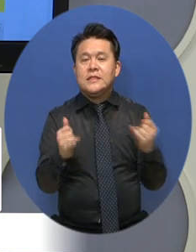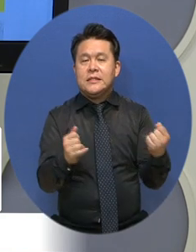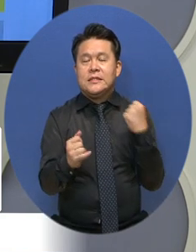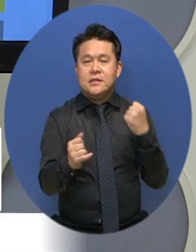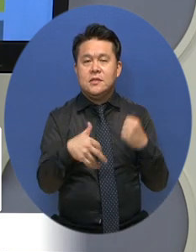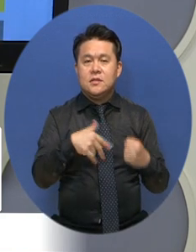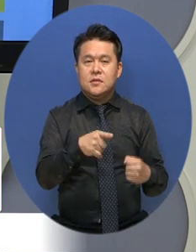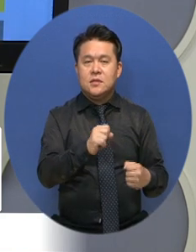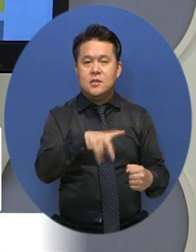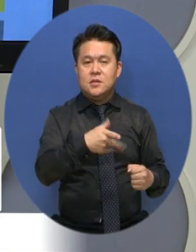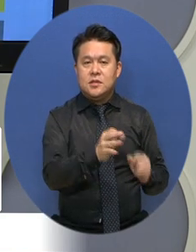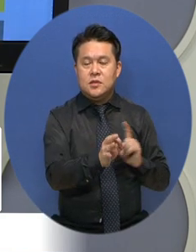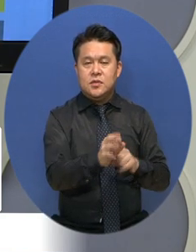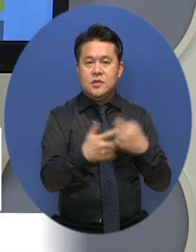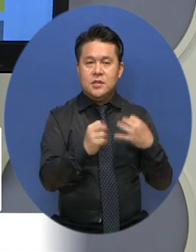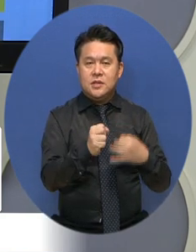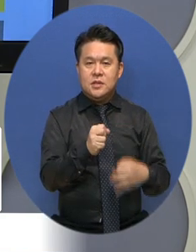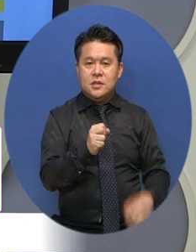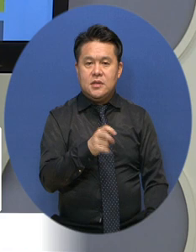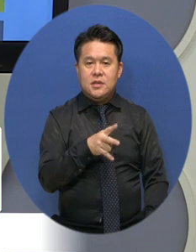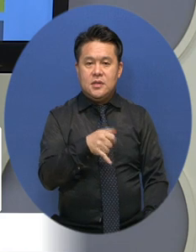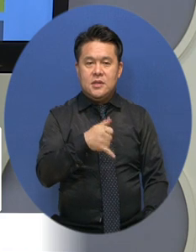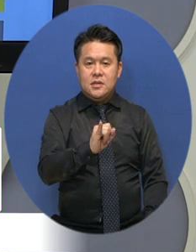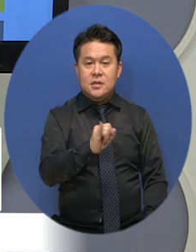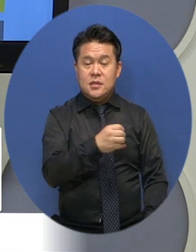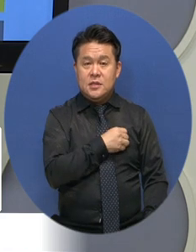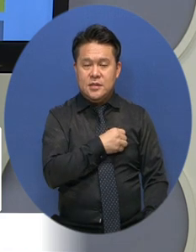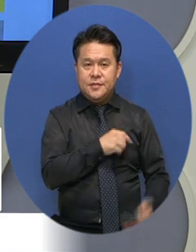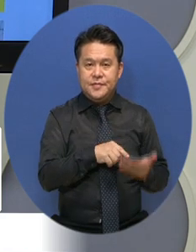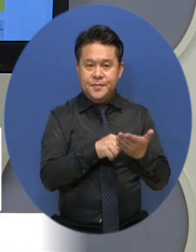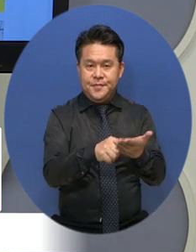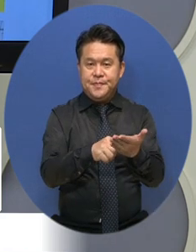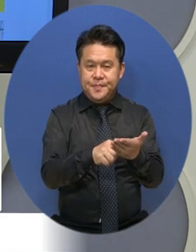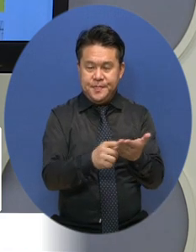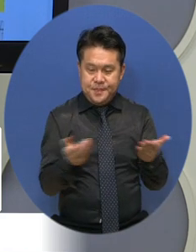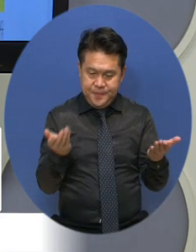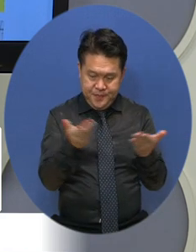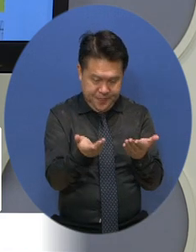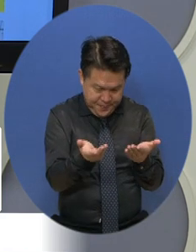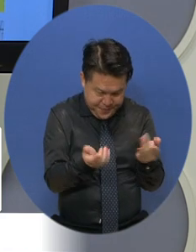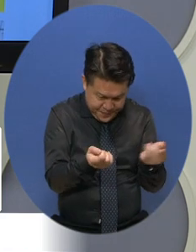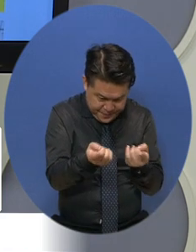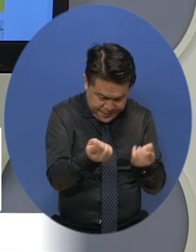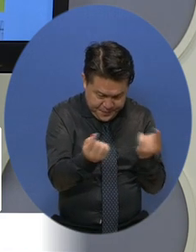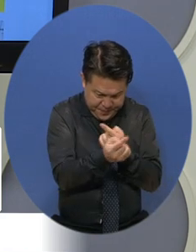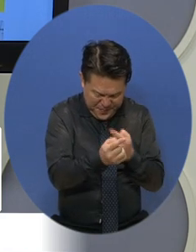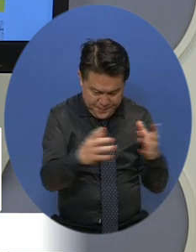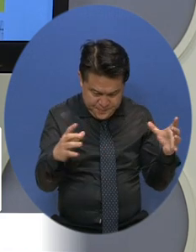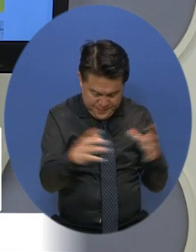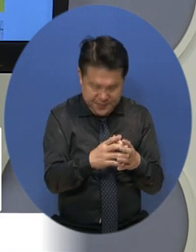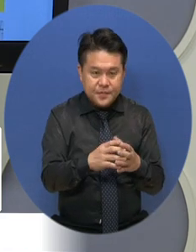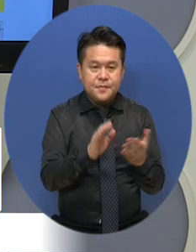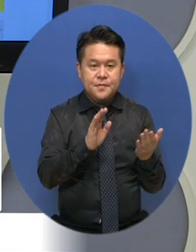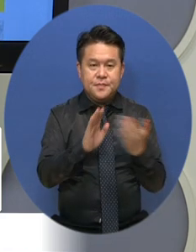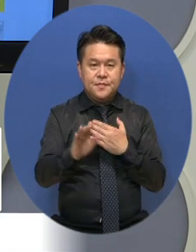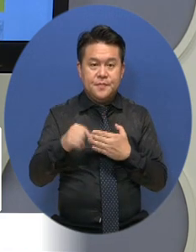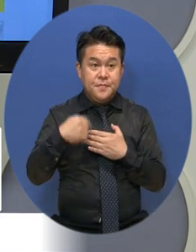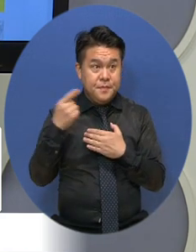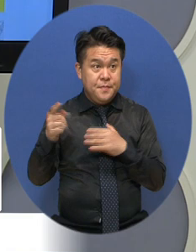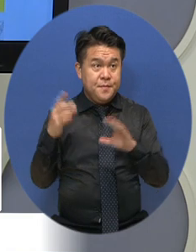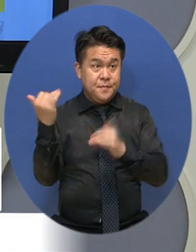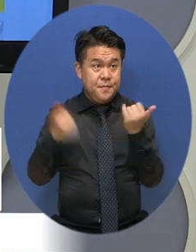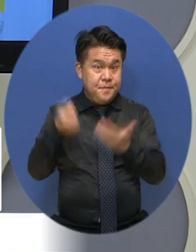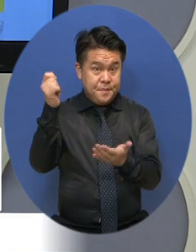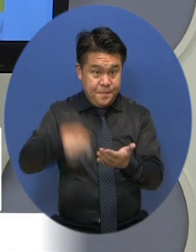정리용 의원과 김이지 의원의 각각 대표발의한 개정안을 조정하고 대안으로 반영돼 국회의